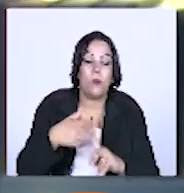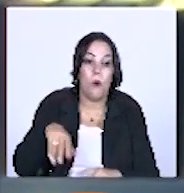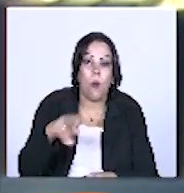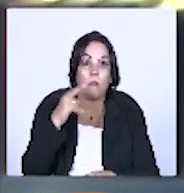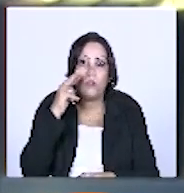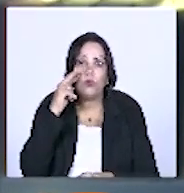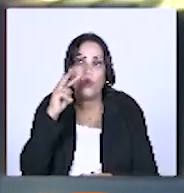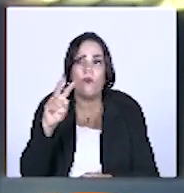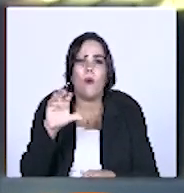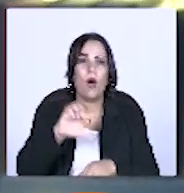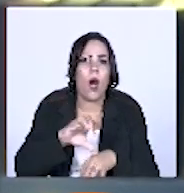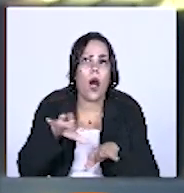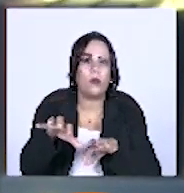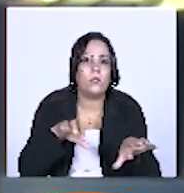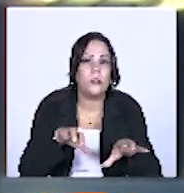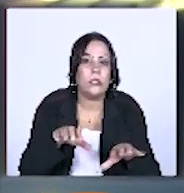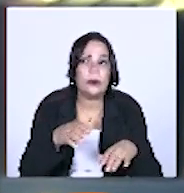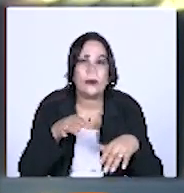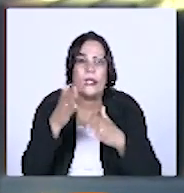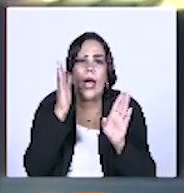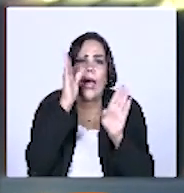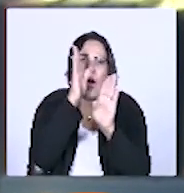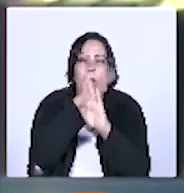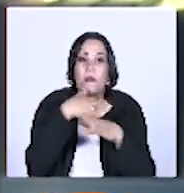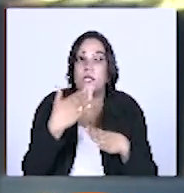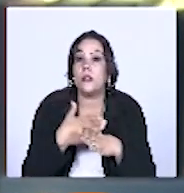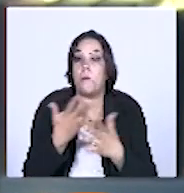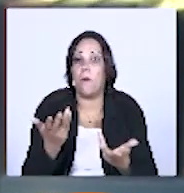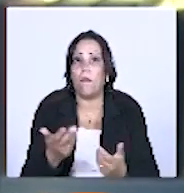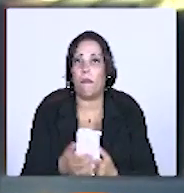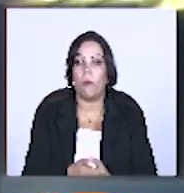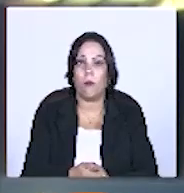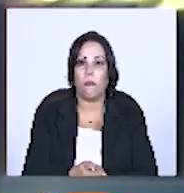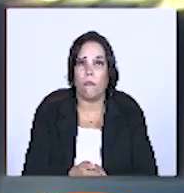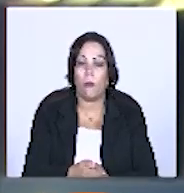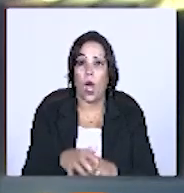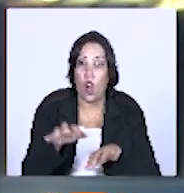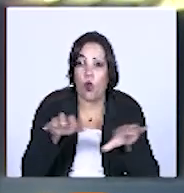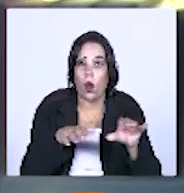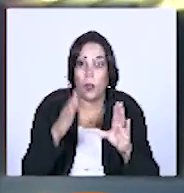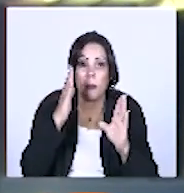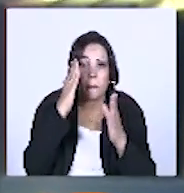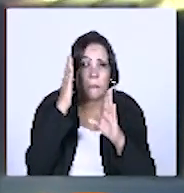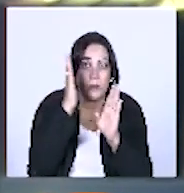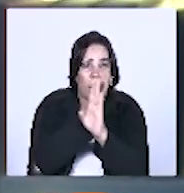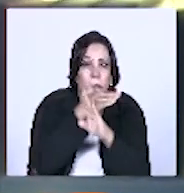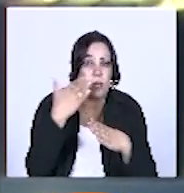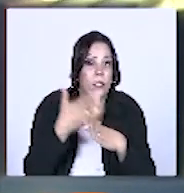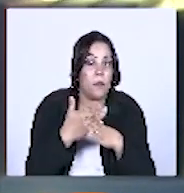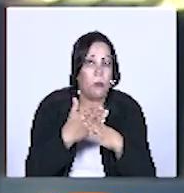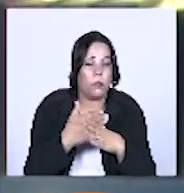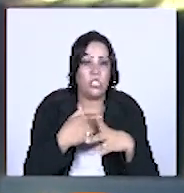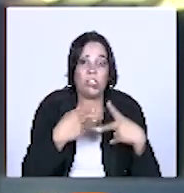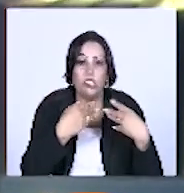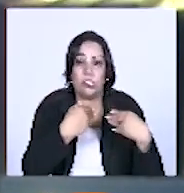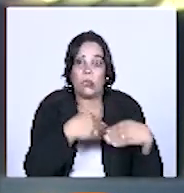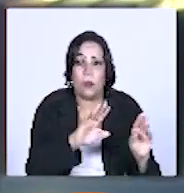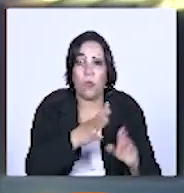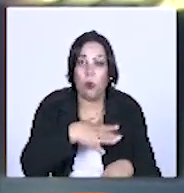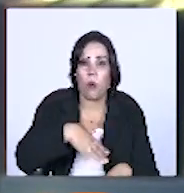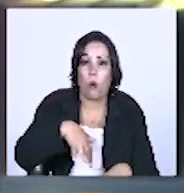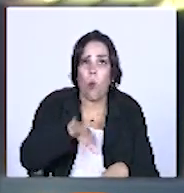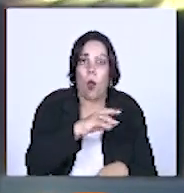ايران وبتقول لك اين تختبئ ايران ايران مستخبيه ليه ثابت حلفائها او